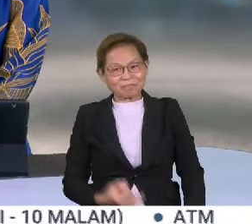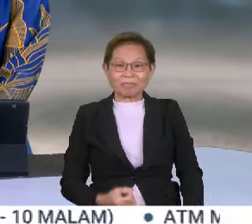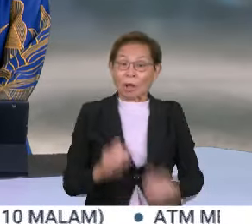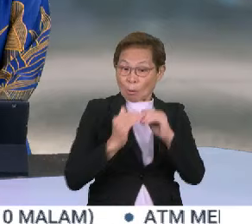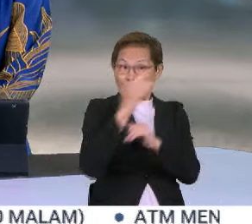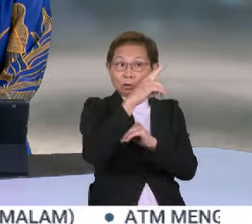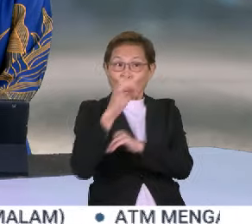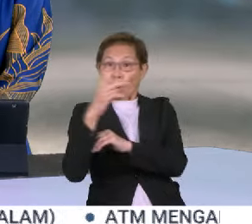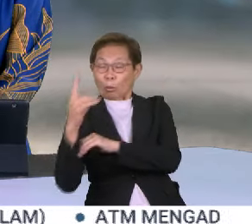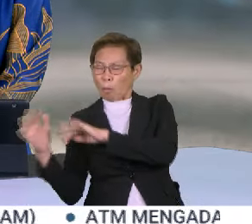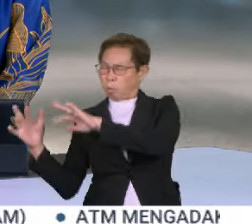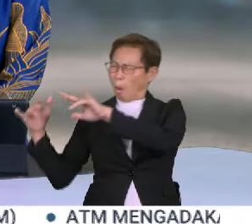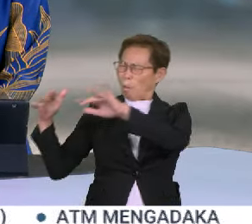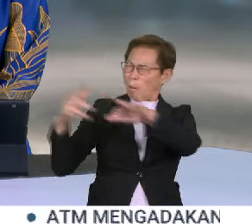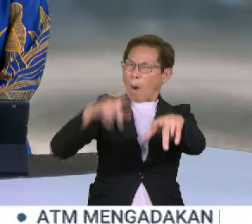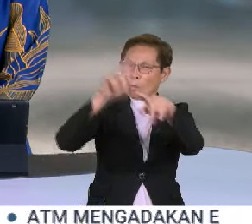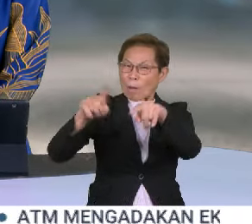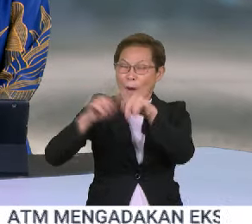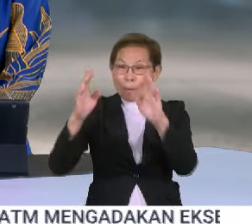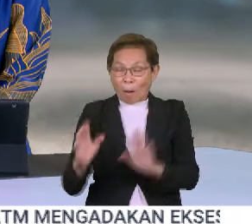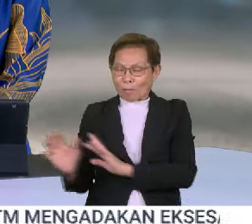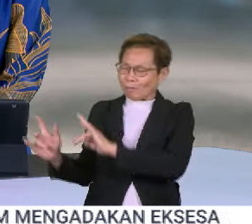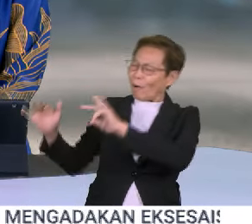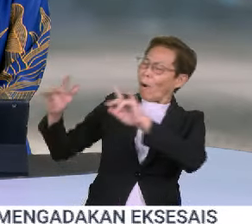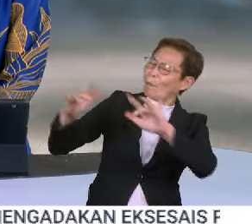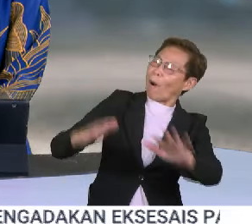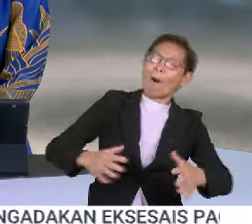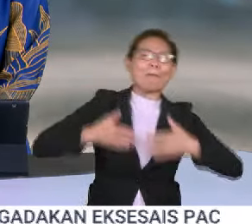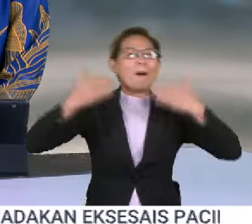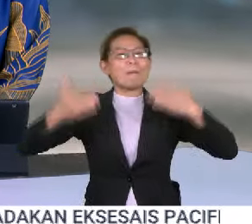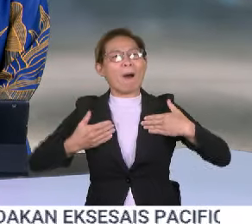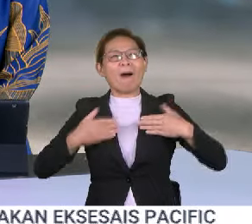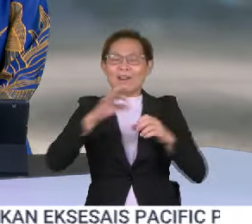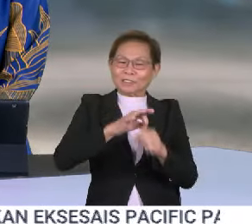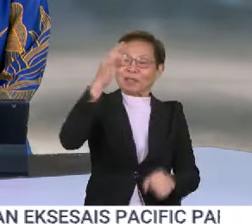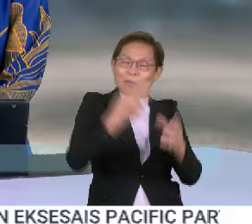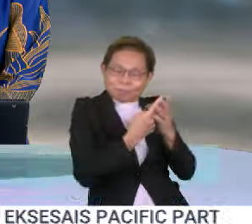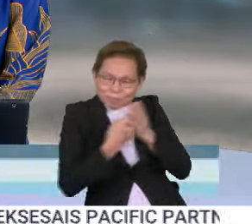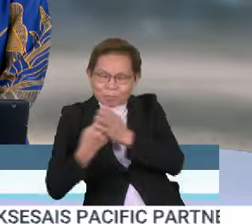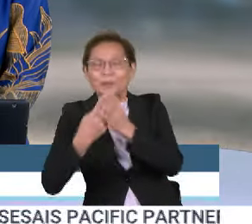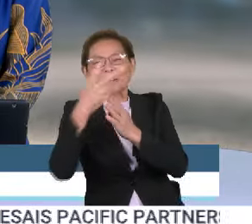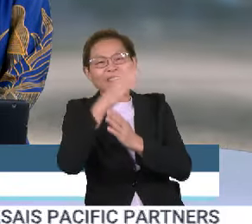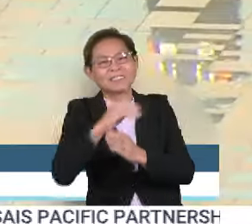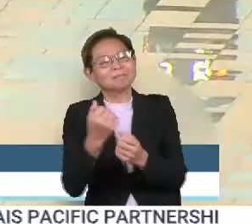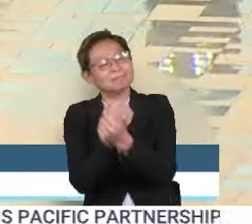Lebih 100,000 pengunjung berbilang bangsa hadir menyelahkan semangat perpaduan dan patriotik.